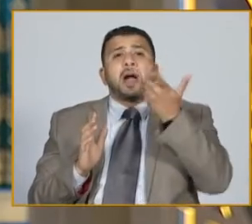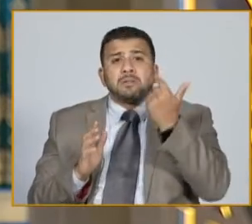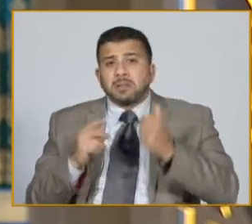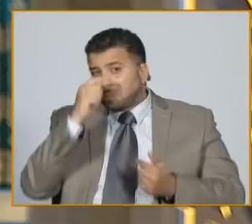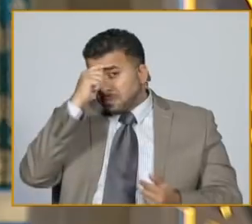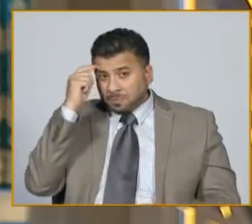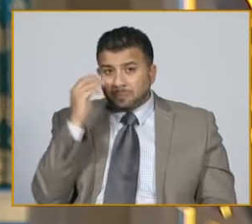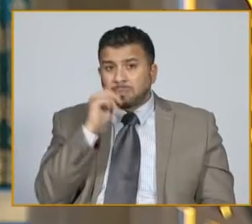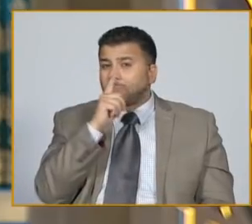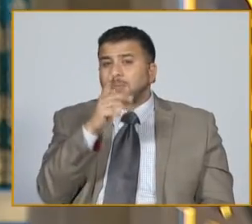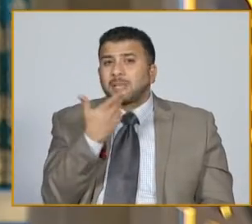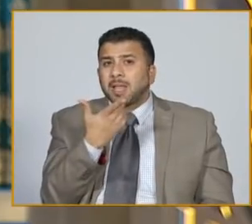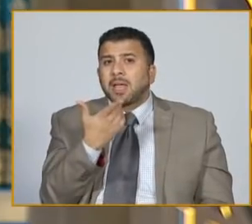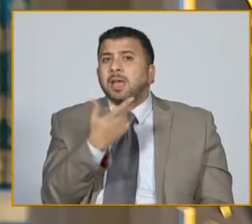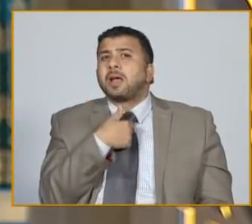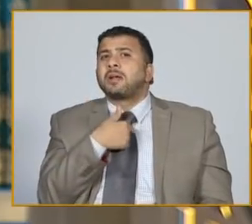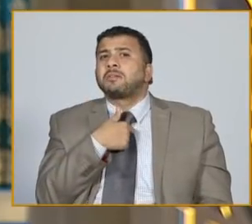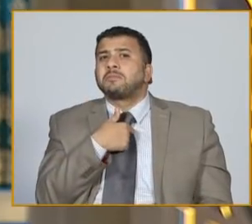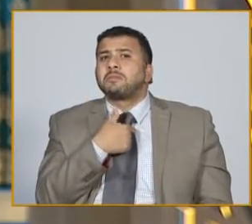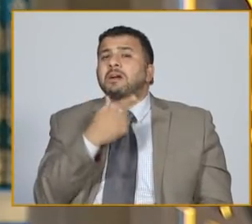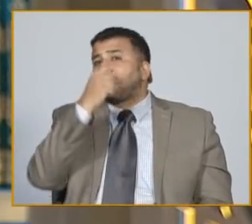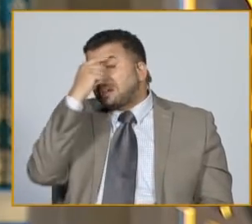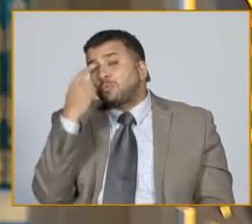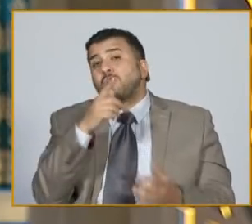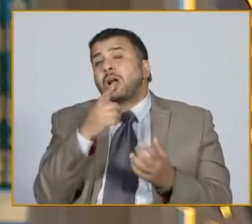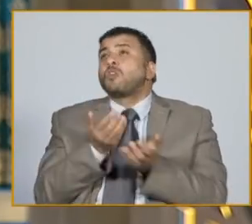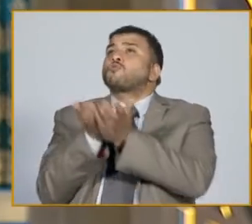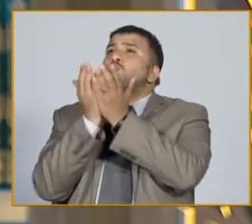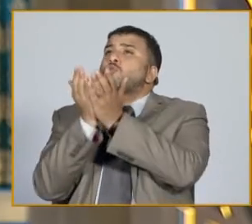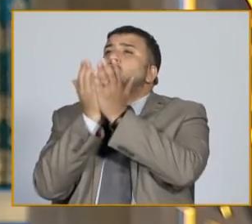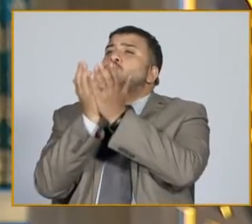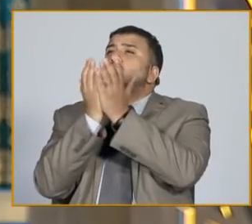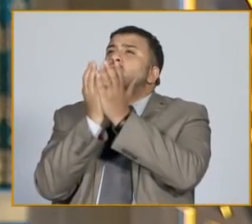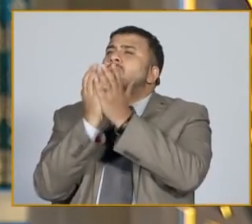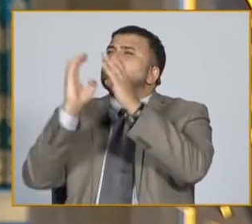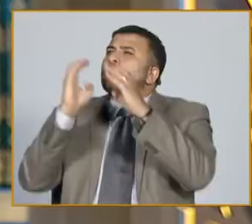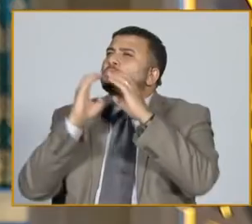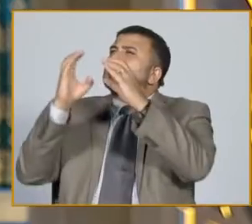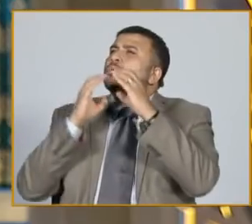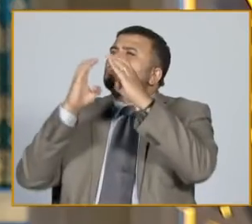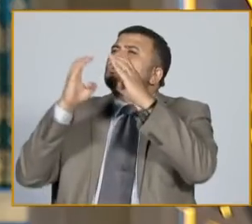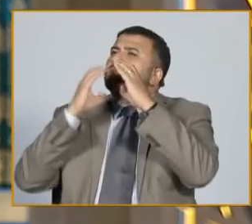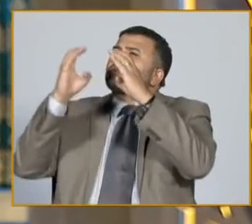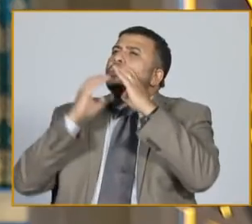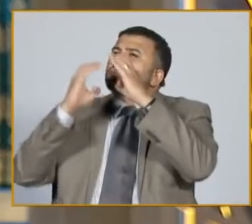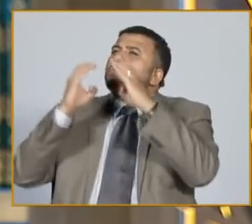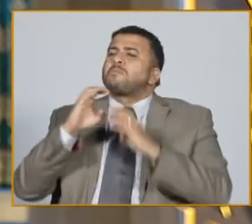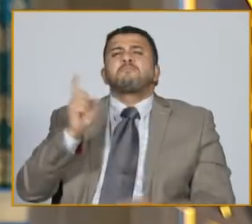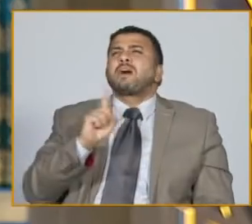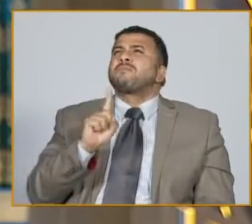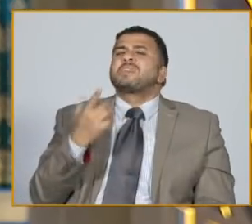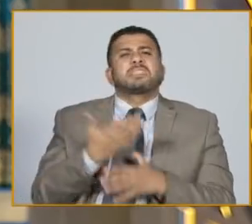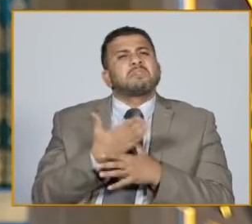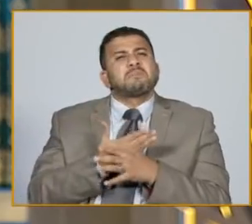حجب عن الدعاء بسبب مانع من الموانع كأكل الحرام أو الدعاء بإثم وقطيعة رحم، هذه كلها